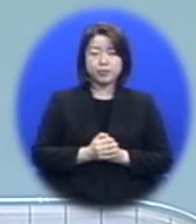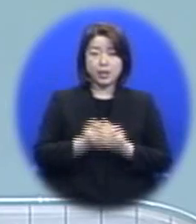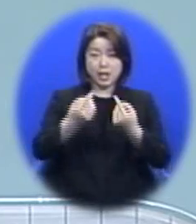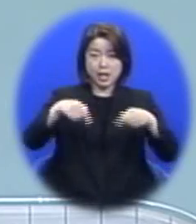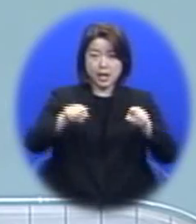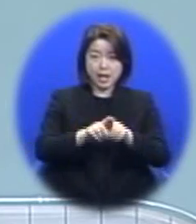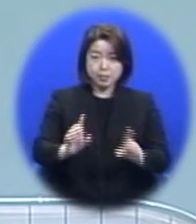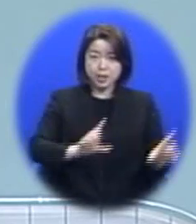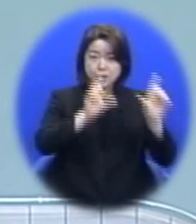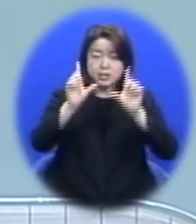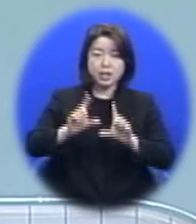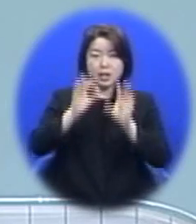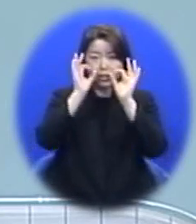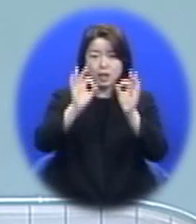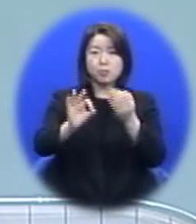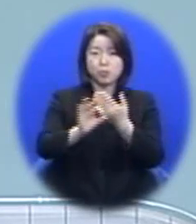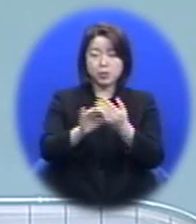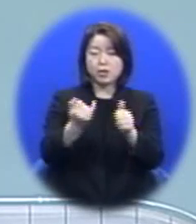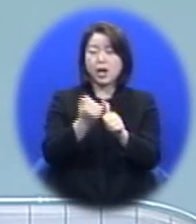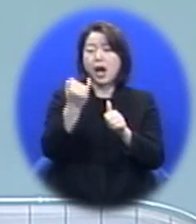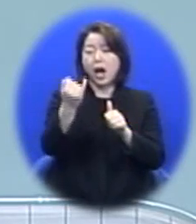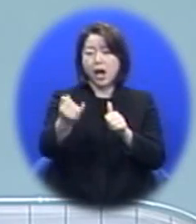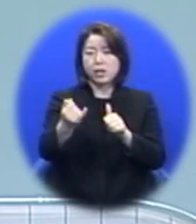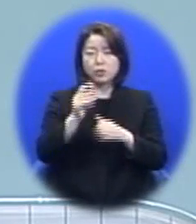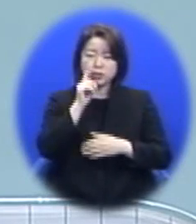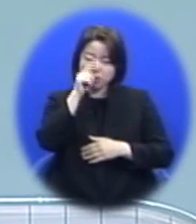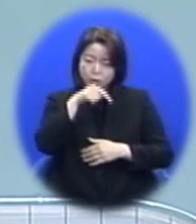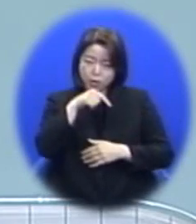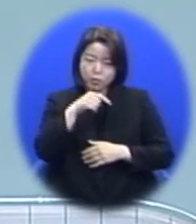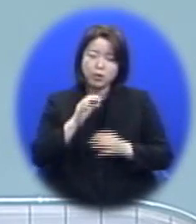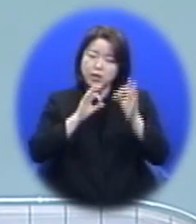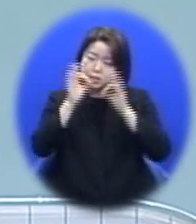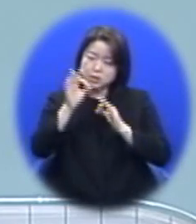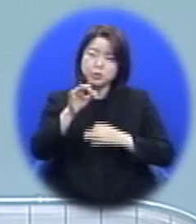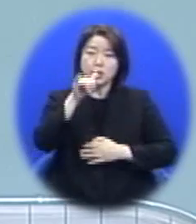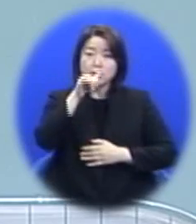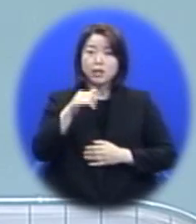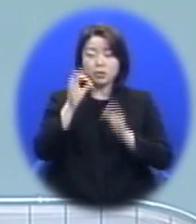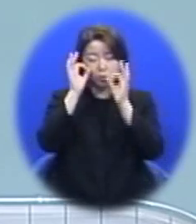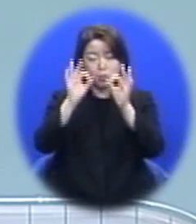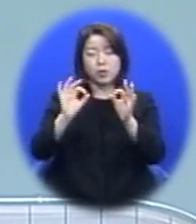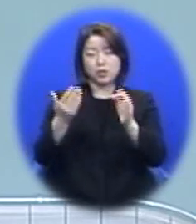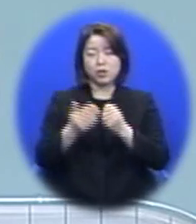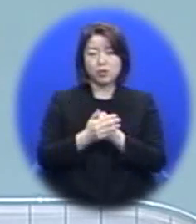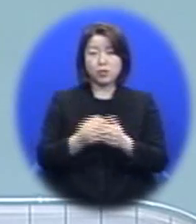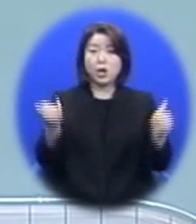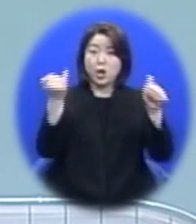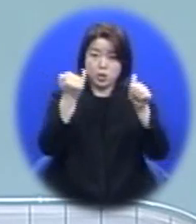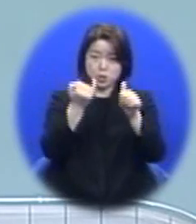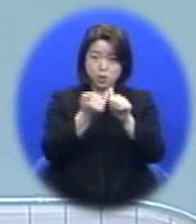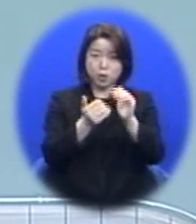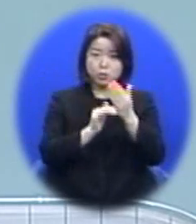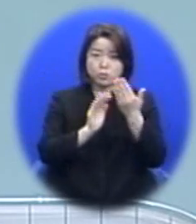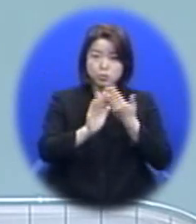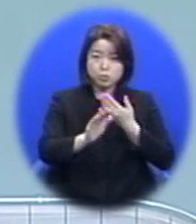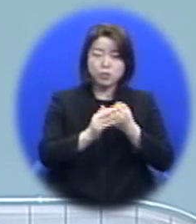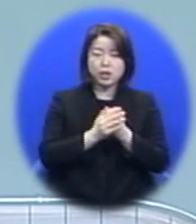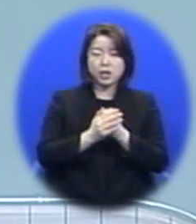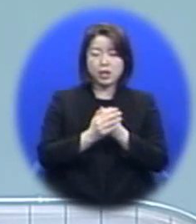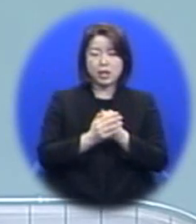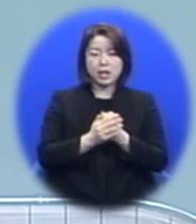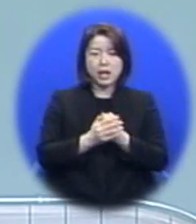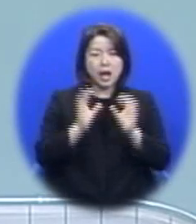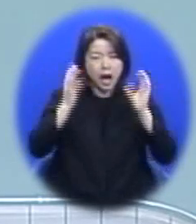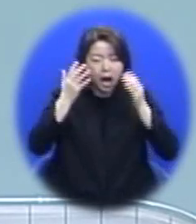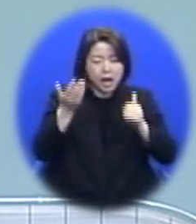함께 살아보면 아내에게도 티와 주름이 있다는 것을 보게 됩니다. 결혼하고 나면 육아에